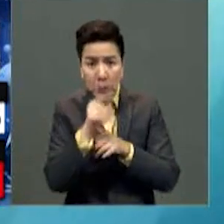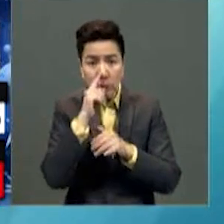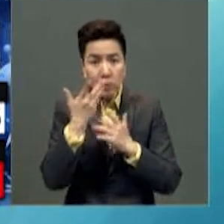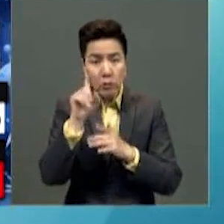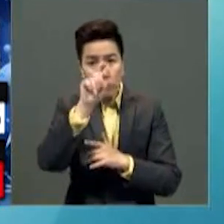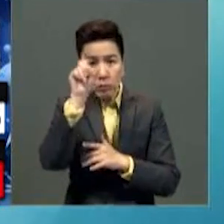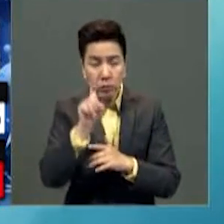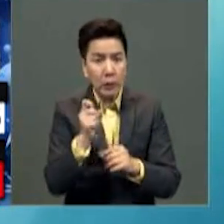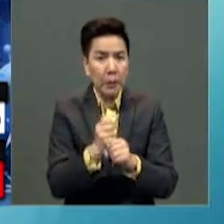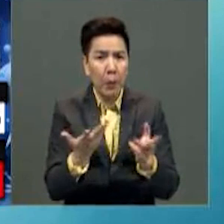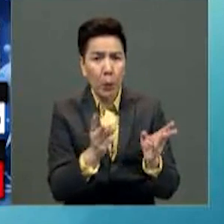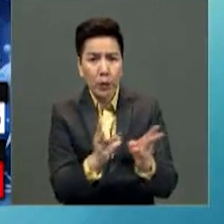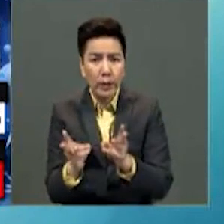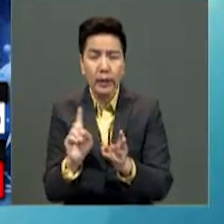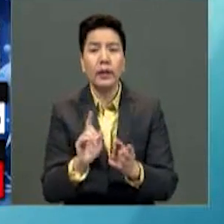ก็จะทำอย่างนั้นได้ยังไงระหว่างพบนี้จะต้องมีการดูแลแล้วอะไรอย่างไรด้วยนำเรียนนะครับว่าท่านนายกมีความสัมพันธ์คนที่มีความสำคัญระดับสูงของประเทศไทยเราด้วยเช่นกันเพราะฉะนั้นสิ่งที่ทางผู้ตั้งหลายที่จะมันเป็นโทษแค่ทั้งหลายที่จะเข้ามาทางเราก็เราก็ต้องร้องขอให้ปฏิบัติโดยเฉพาะเรื่องของการใส่หน้ากากซึ่งก่อนหน้านี้มีเรื่องของการอ่านลงภาพข่าวนะครับของแขกคนสำคัญของต่างประเทศเข้ามาแล้วนะครับแล้วก็ก็มีเรื่องของการที่ปฏิบัติบ้างไม่ได้ประดุจไม่ปฏิบัติบ้างซึ่งอันนี้นำเรียนว่าว่าเป็นข้อห่วงใยของทางผู้บริหารระดับสูงของเราเช่นกันก็ต้องร้องขอแล้วก็ต้องขอความร่วมมือกับทุกๆท่านที่จะเข้ามายังประเทศไทยเรานะครับซึ่งก็ชื่อว่าน่าจะได้รับความร่วมมือเป็นอย่างดีซึ่งเราก็เป็นห่วงกับท่านนายกของเราเช่นเดียวกันกับพี่น้องประชาชนหลายคนก็เป็นห่วงนะครับแล้วก็